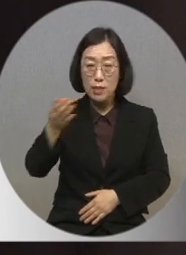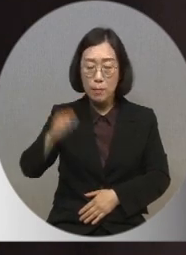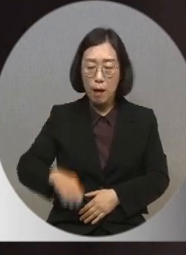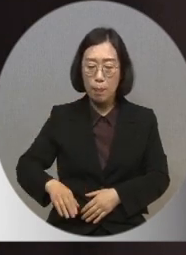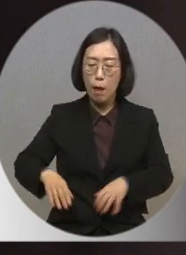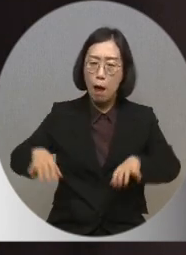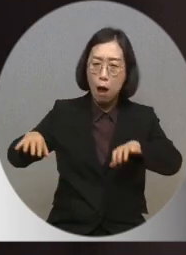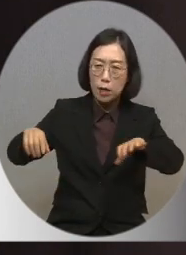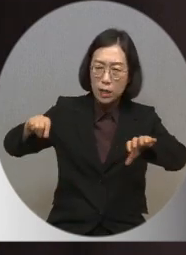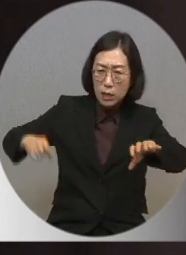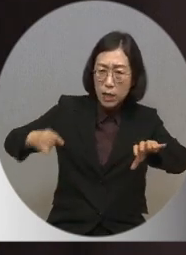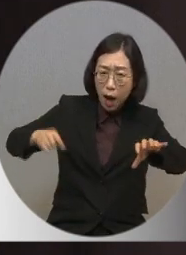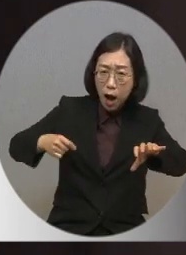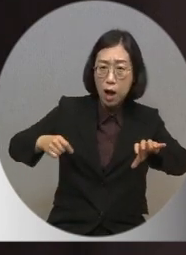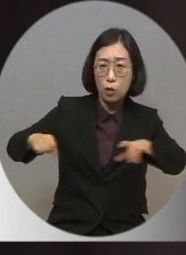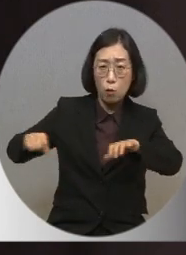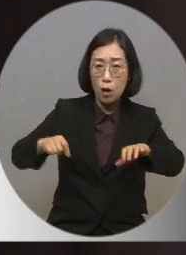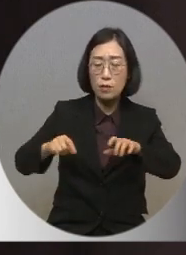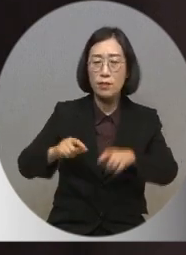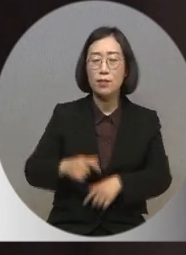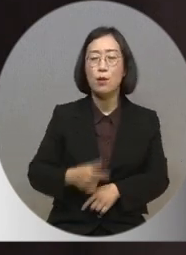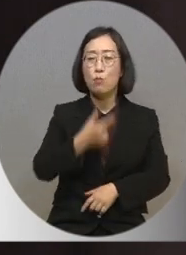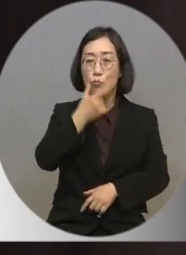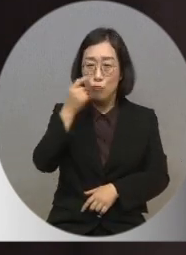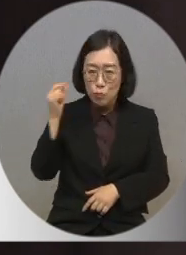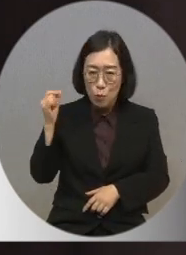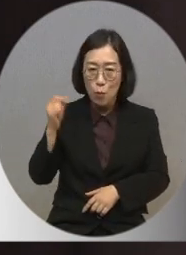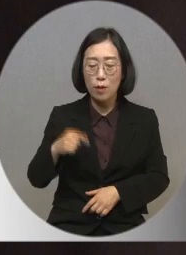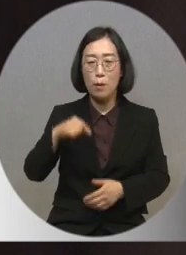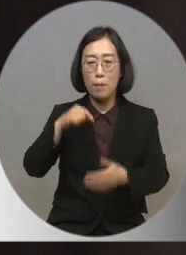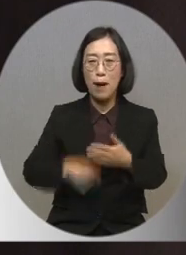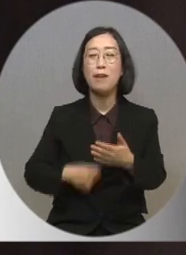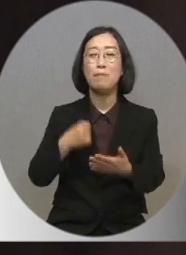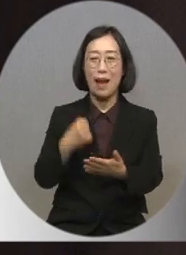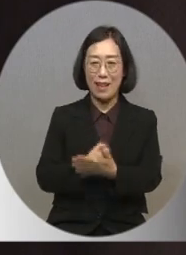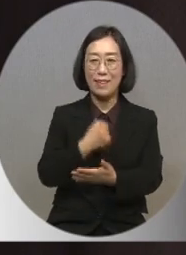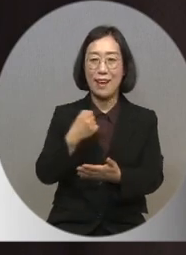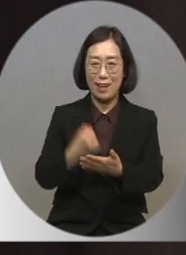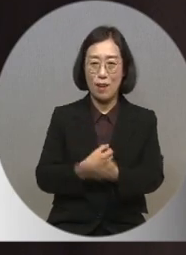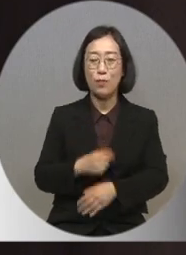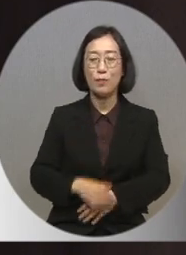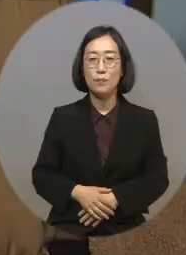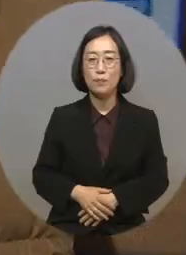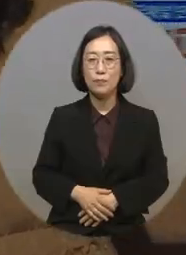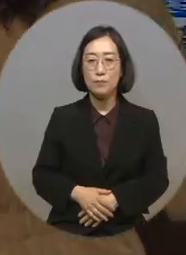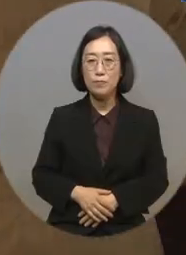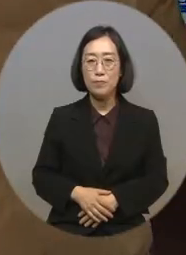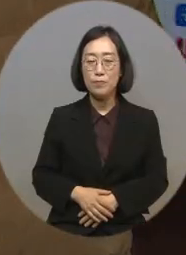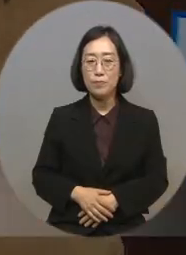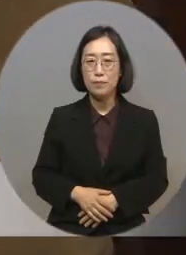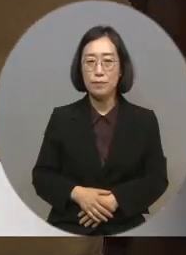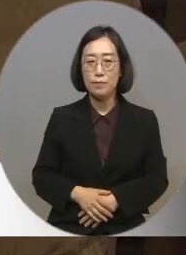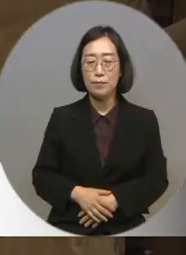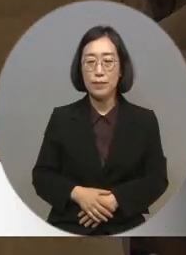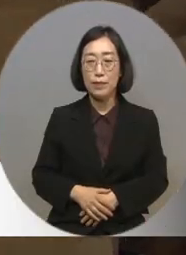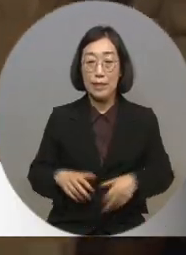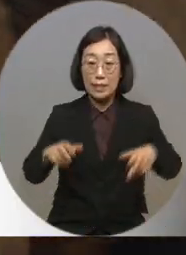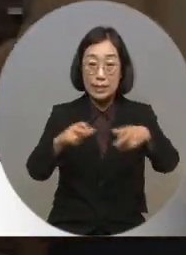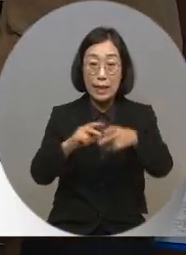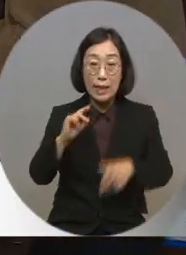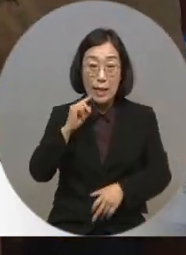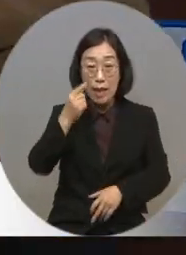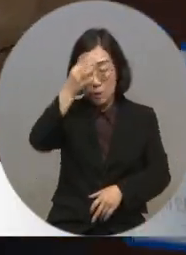여전히 없구나 이런 생각을 하면서 조금네 안타까운 마음이 많이 들었고요 한편 장애의